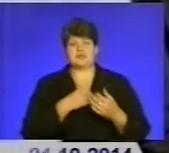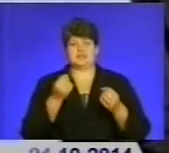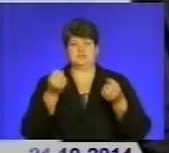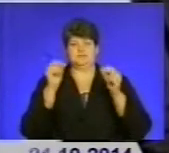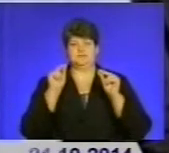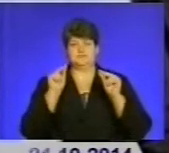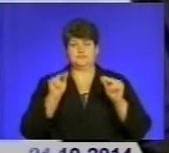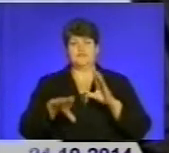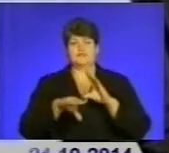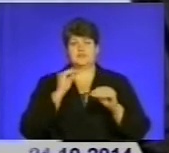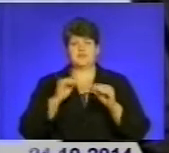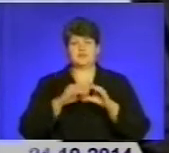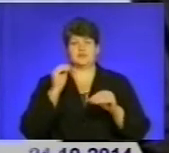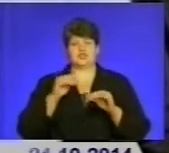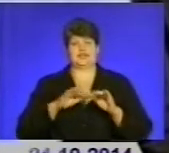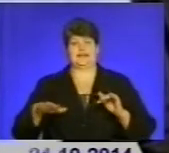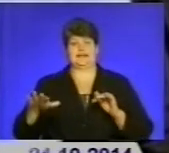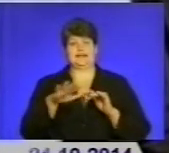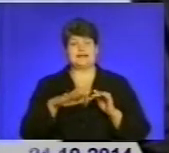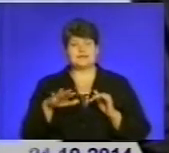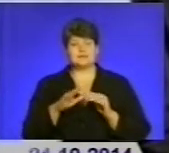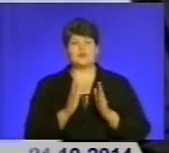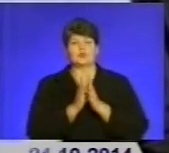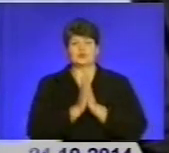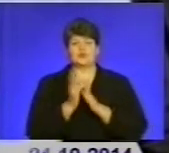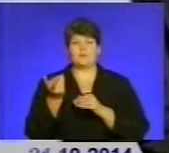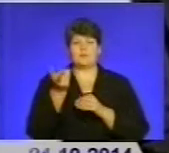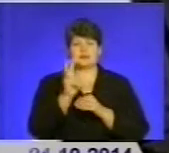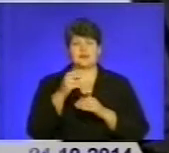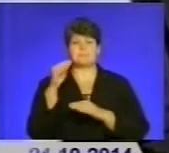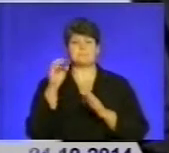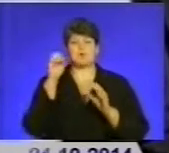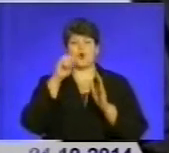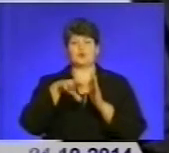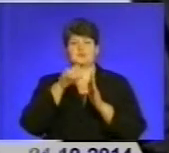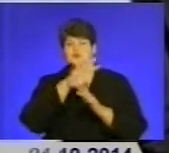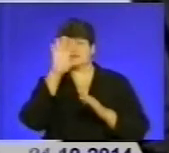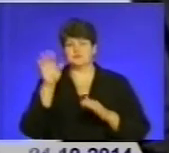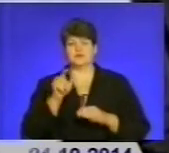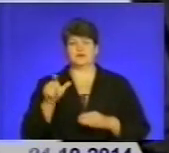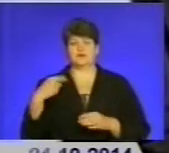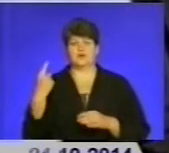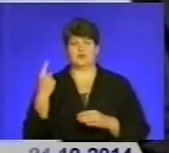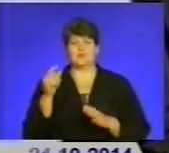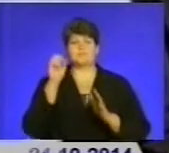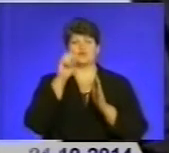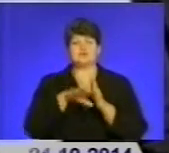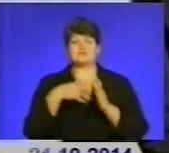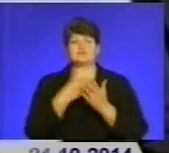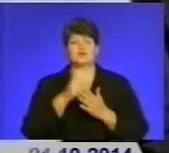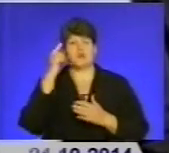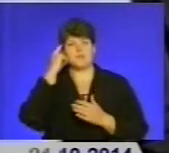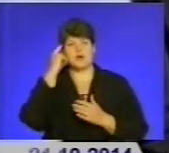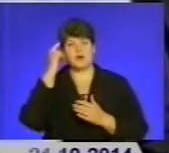вибір на виборчих дільницях. Тож закликаю прийти та проголосувати усіх жителів області, проголосувати своїм розумом